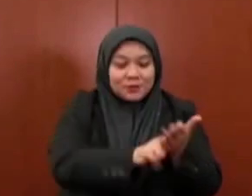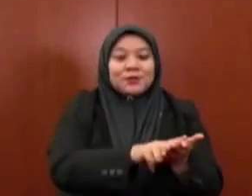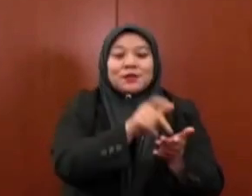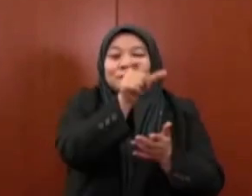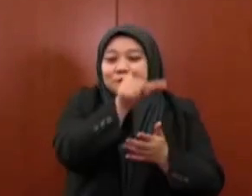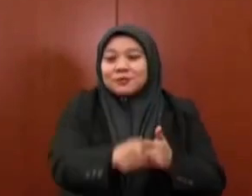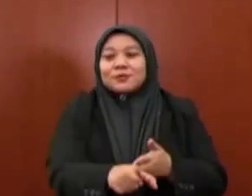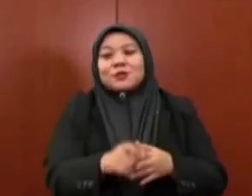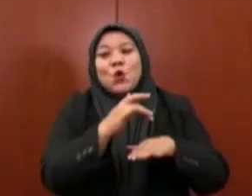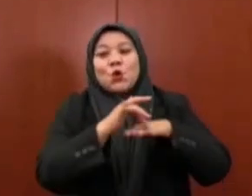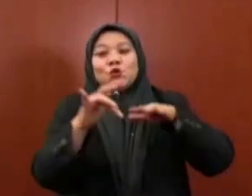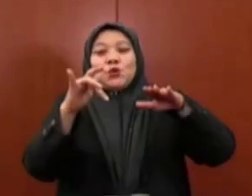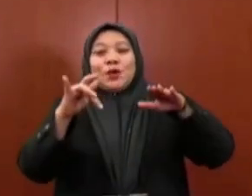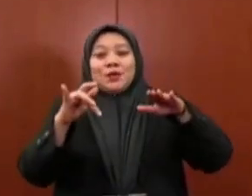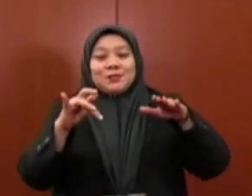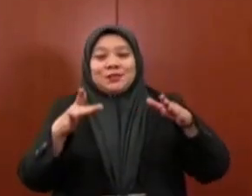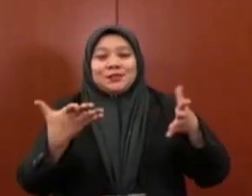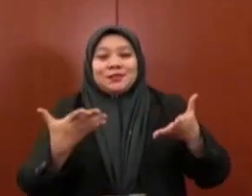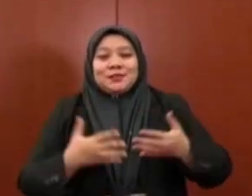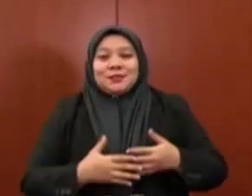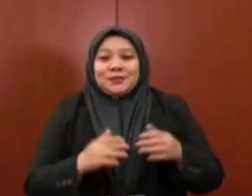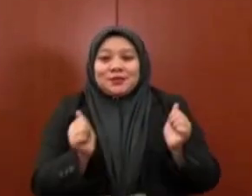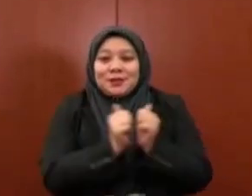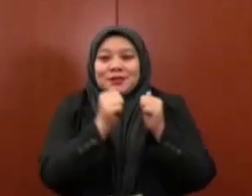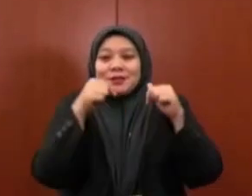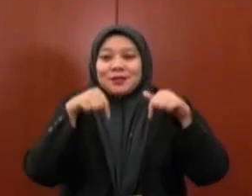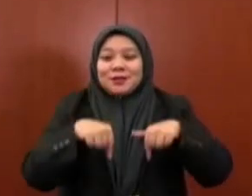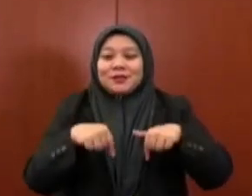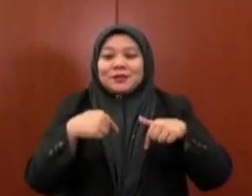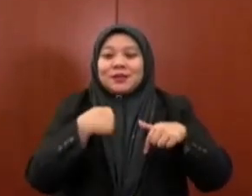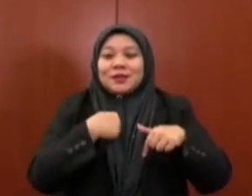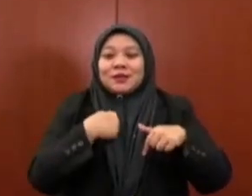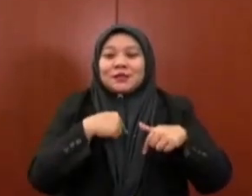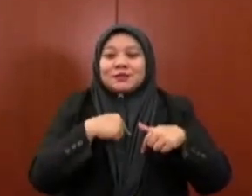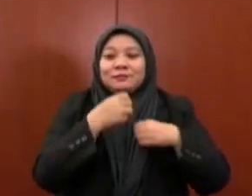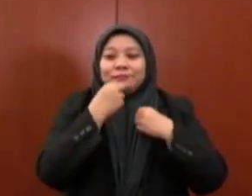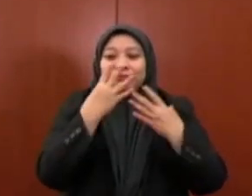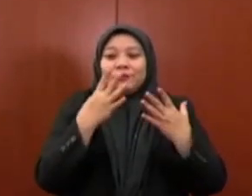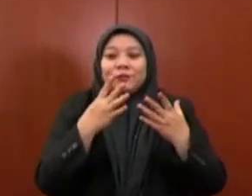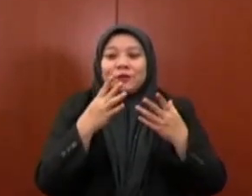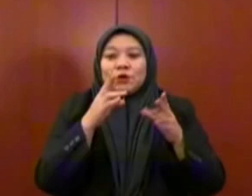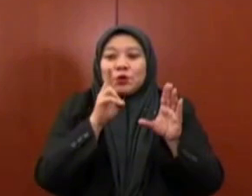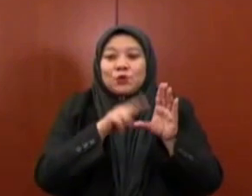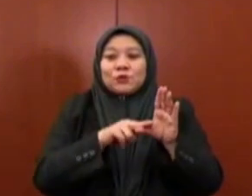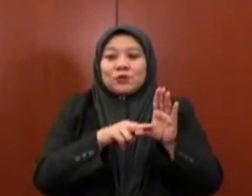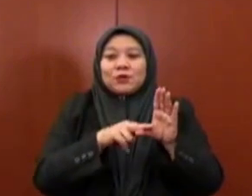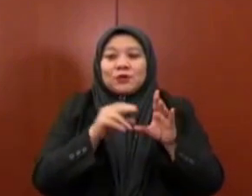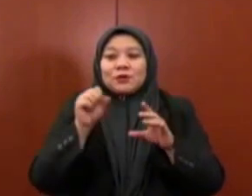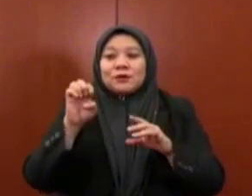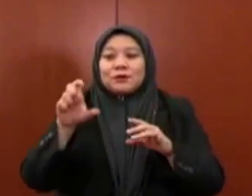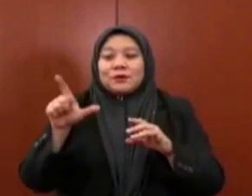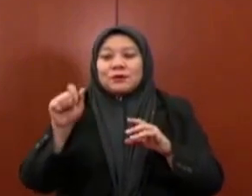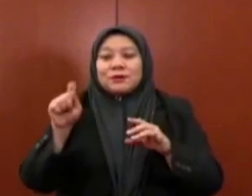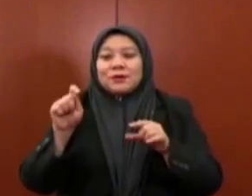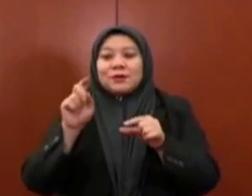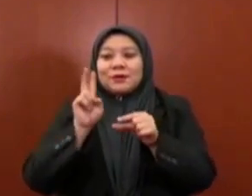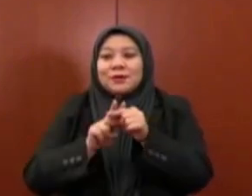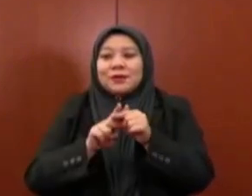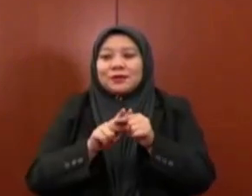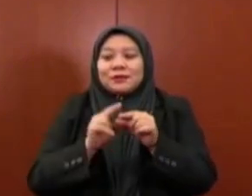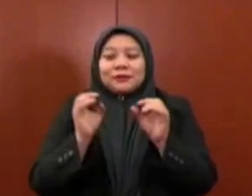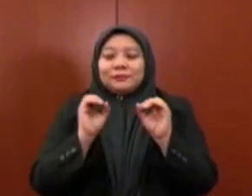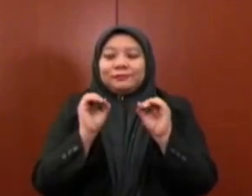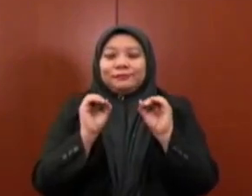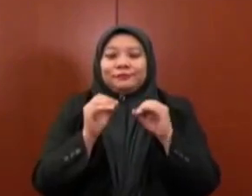berlakunya kekosongan luar jangka. Dengan ini, saya mengisytiharkan bahawa kerusi selaklang tidak dikosongkan. Dengan